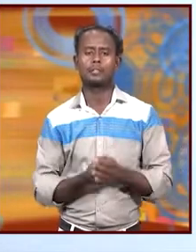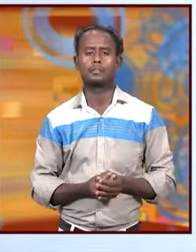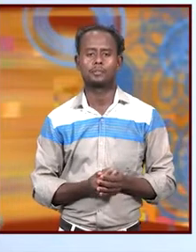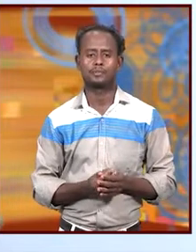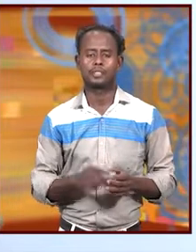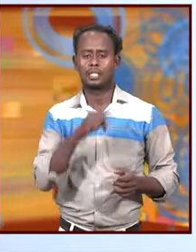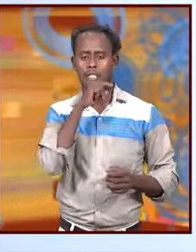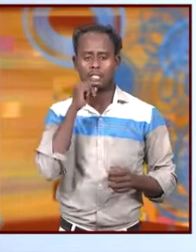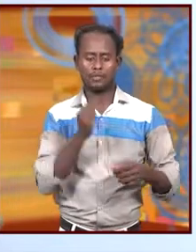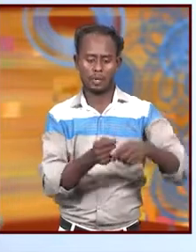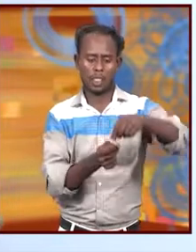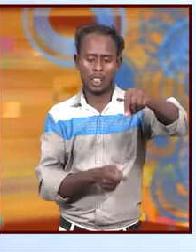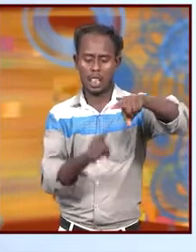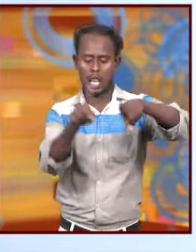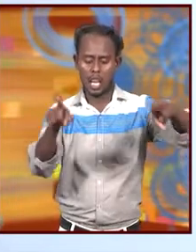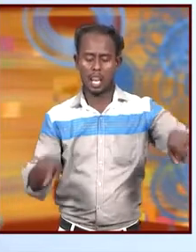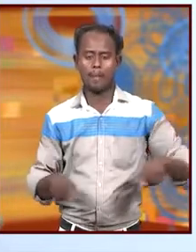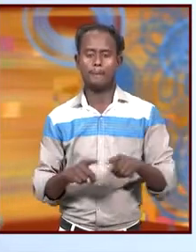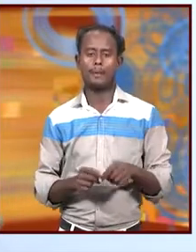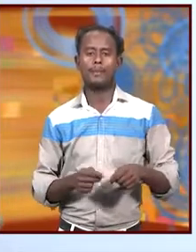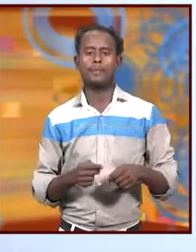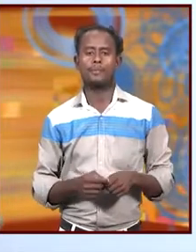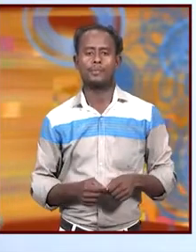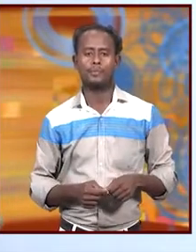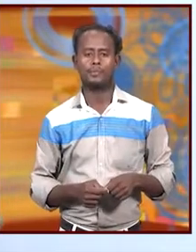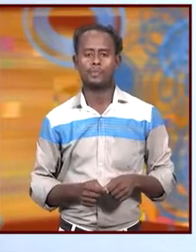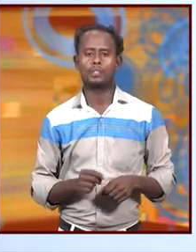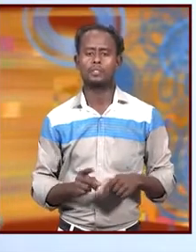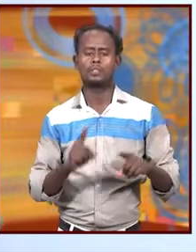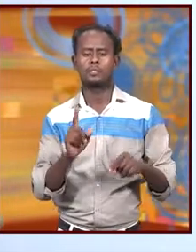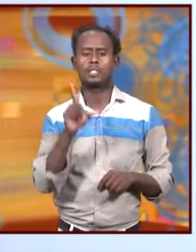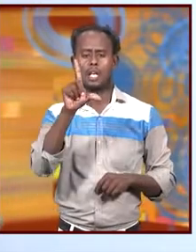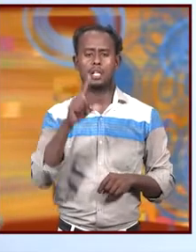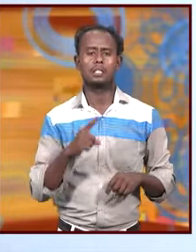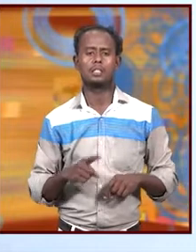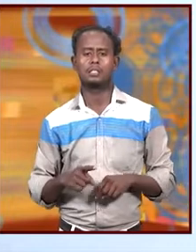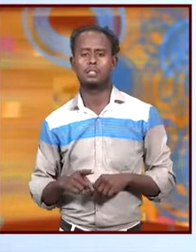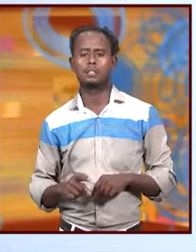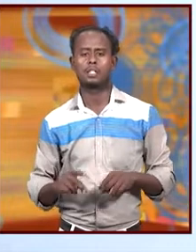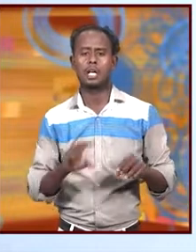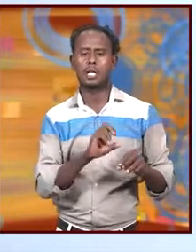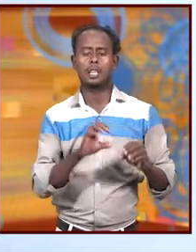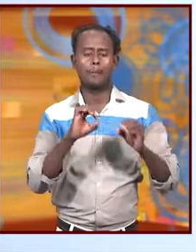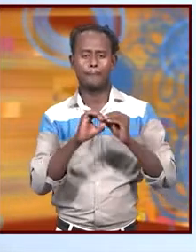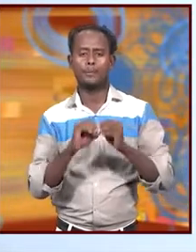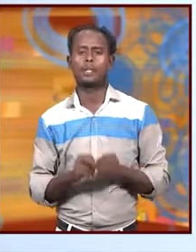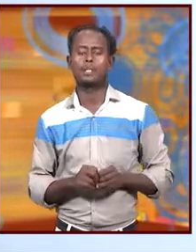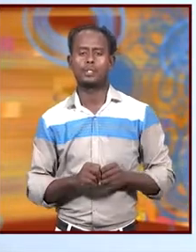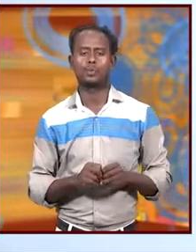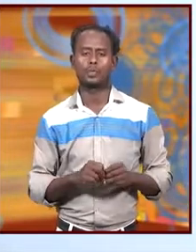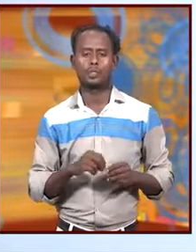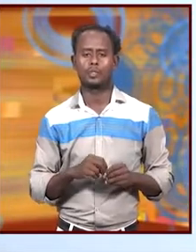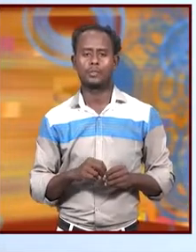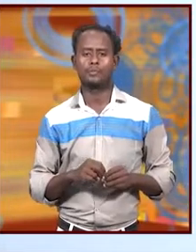கிடைப்பதுதான் செவ்வகத்தினுடைய பரப்பளவு. நீளம் லென்த்து எல் என்றும் அகலத்தை பிரத்து பி என்றும்